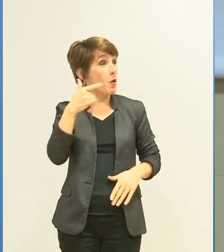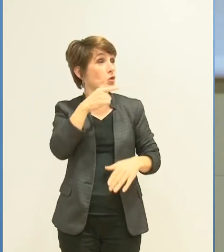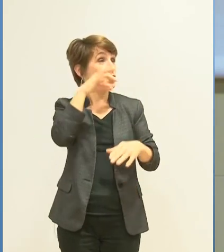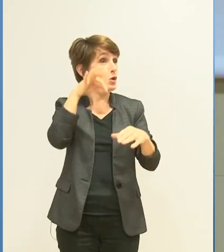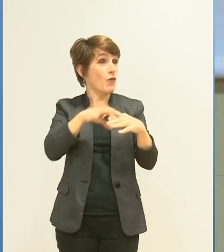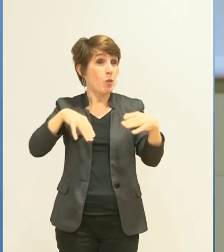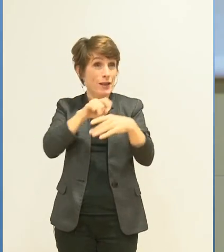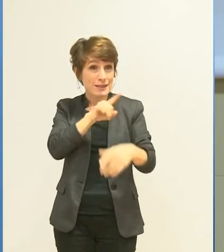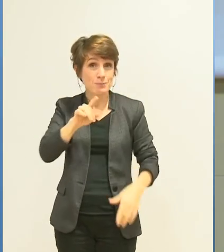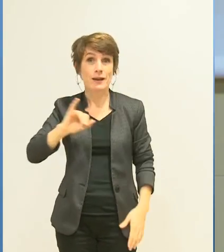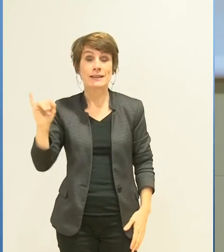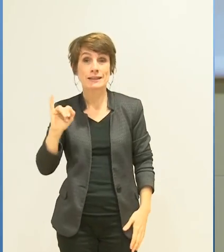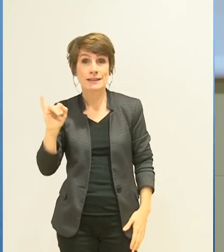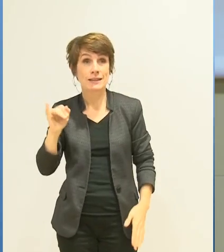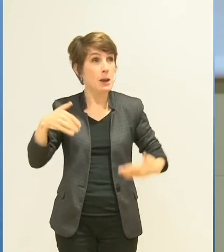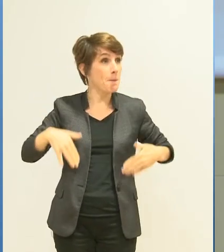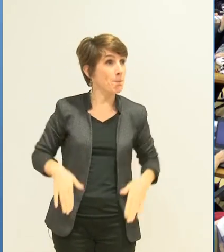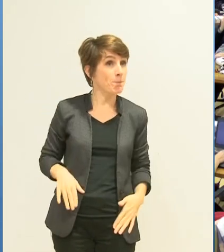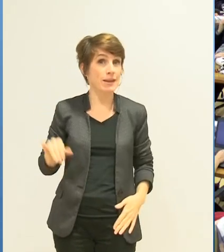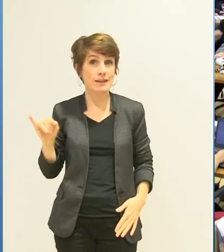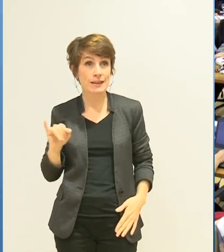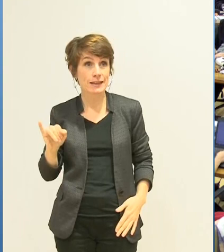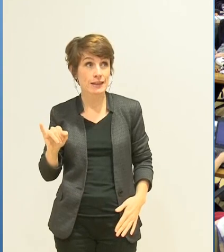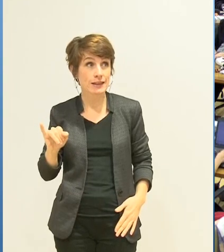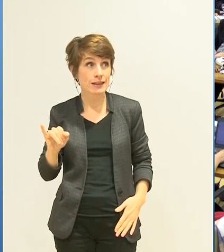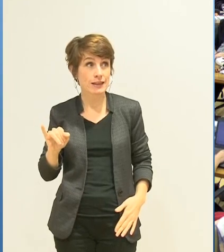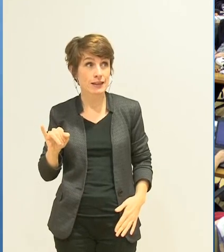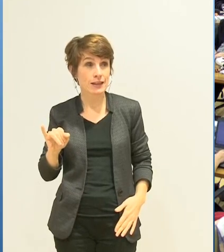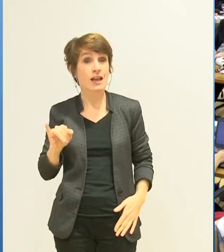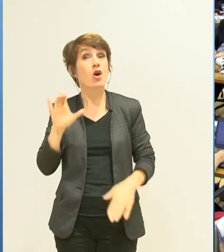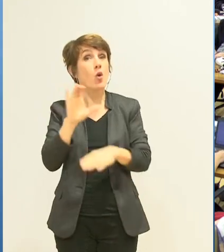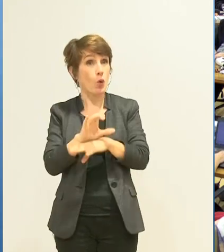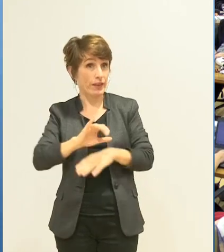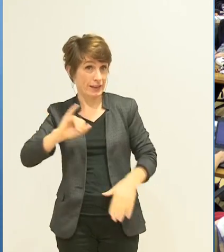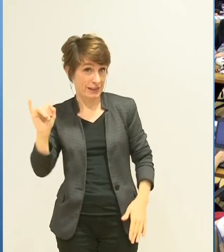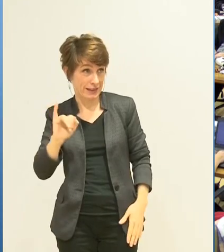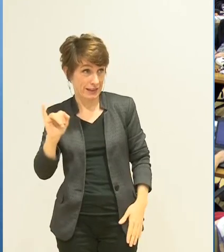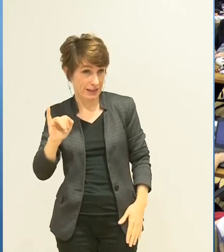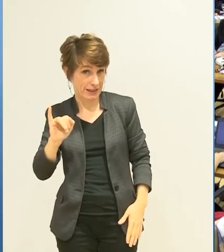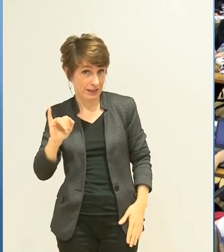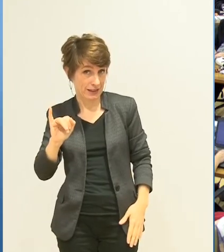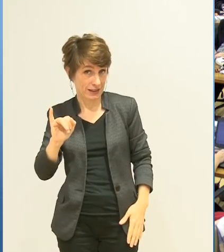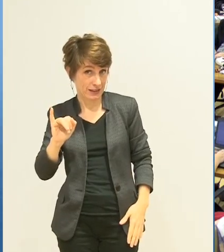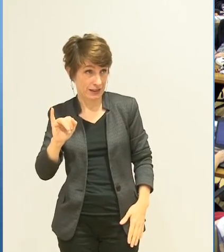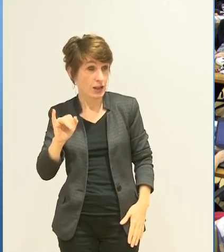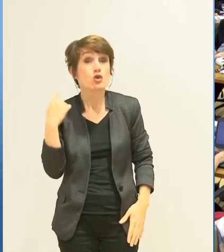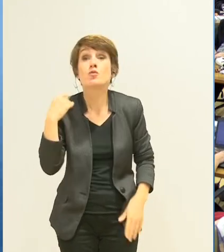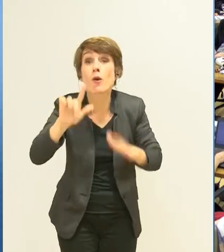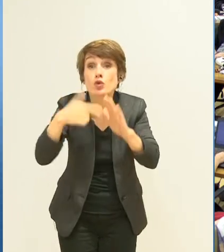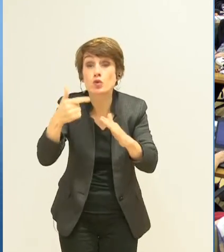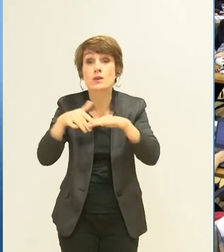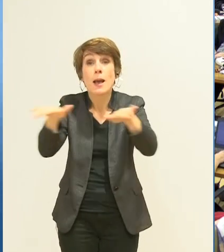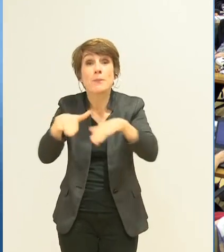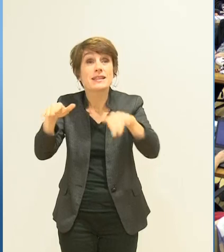vote qui s'abstient qui votent contre libération de nour 12 piscine